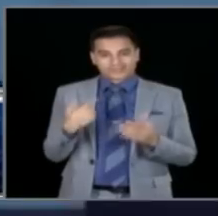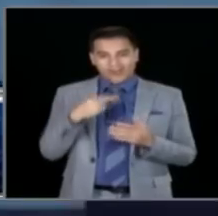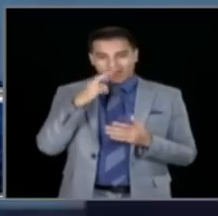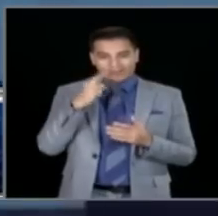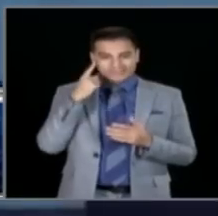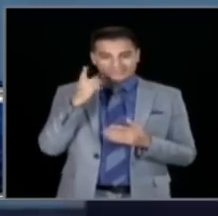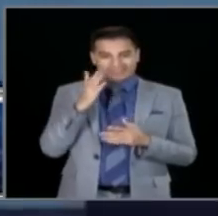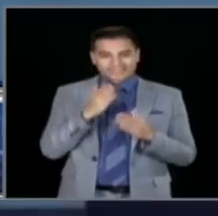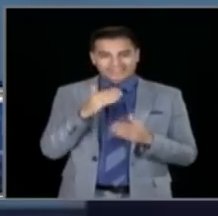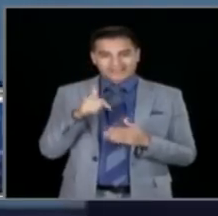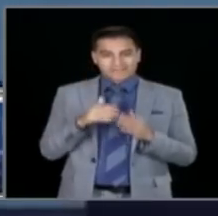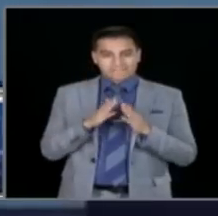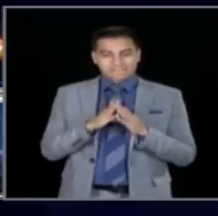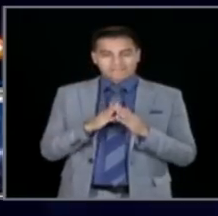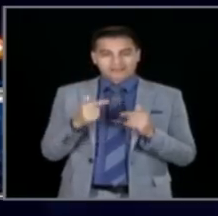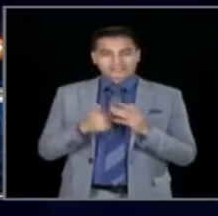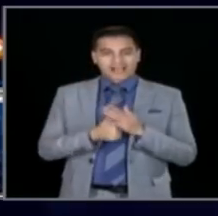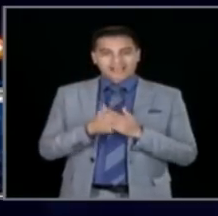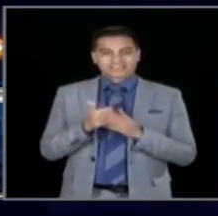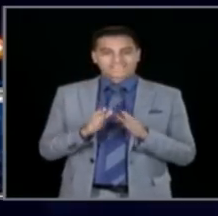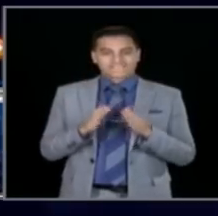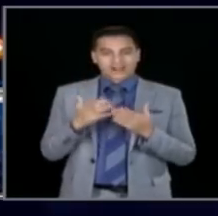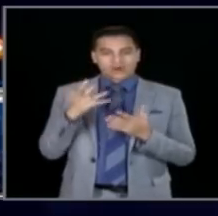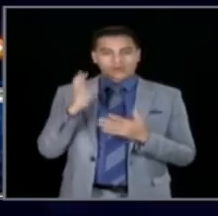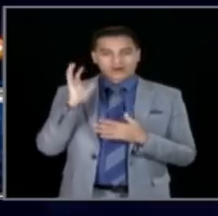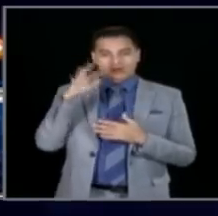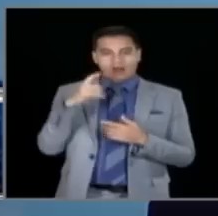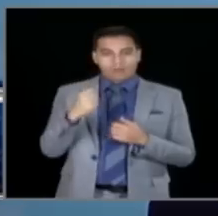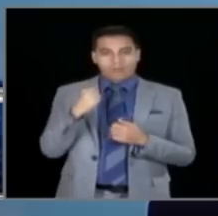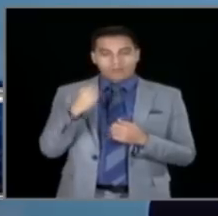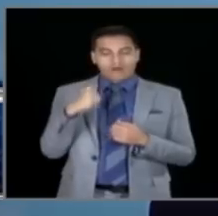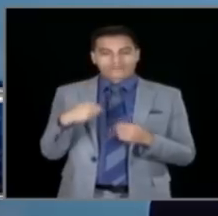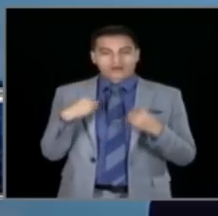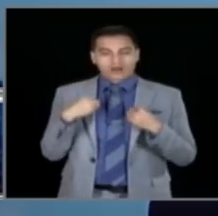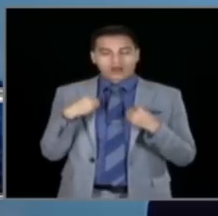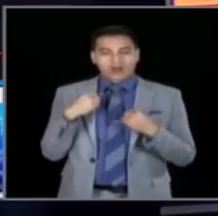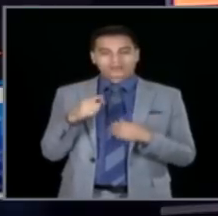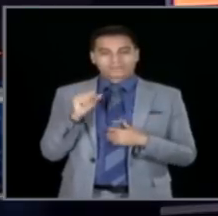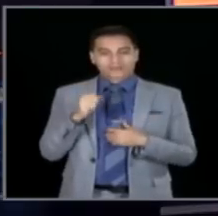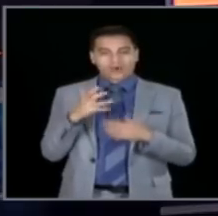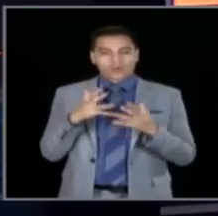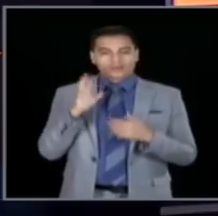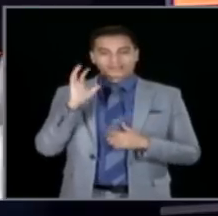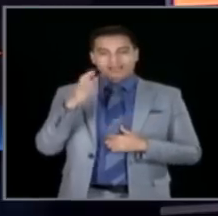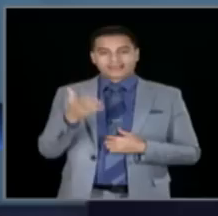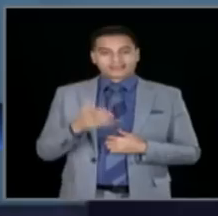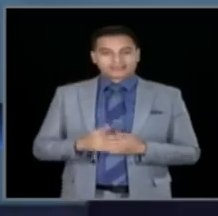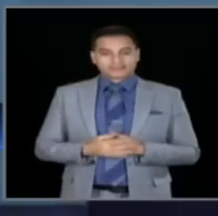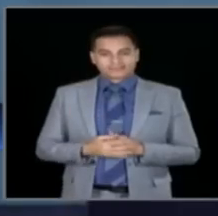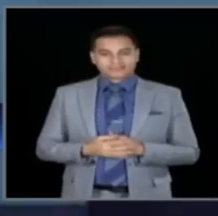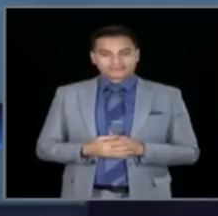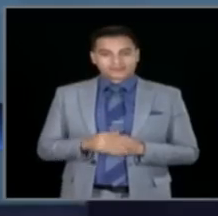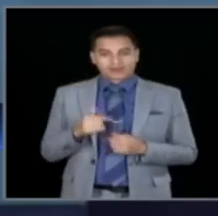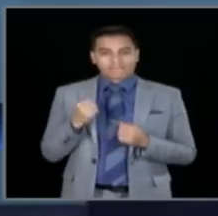ما سمعتش في التاريخ. ده مصر أحسن فريق جماعي. أنا كنت عارفة أنها مصر في الرياضة يد. هي كرة اليد.